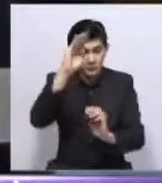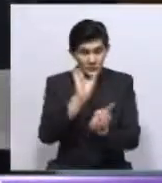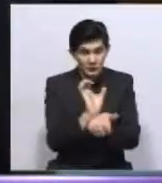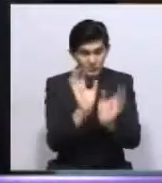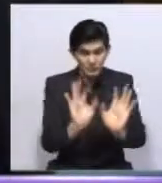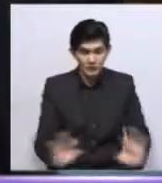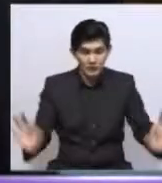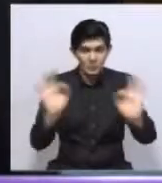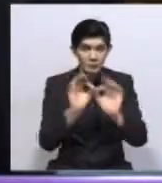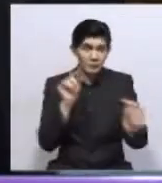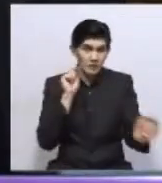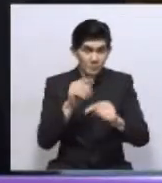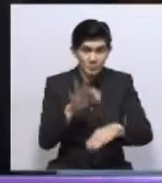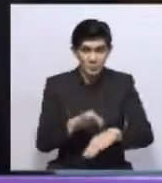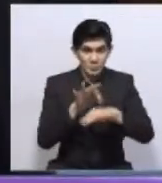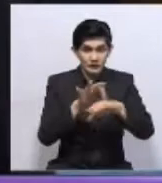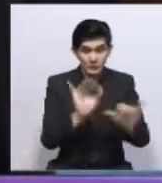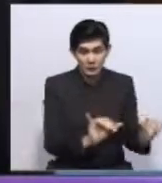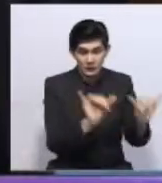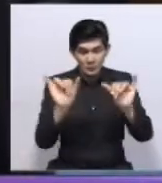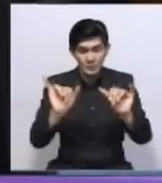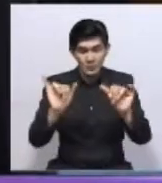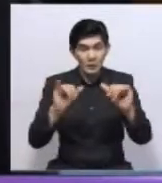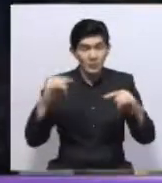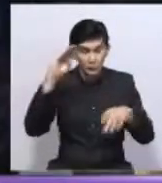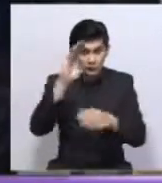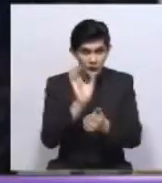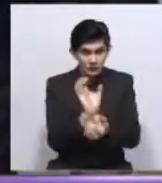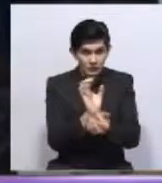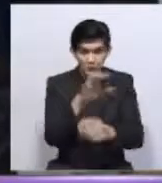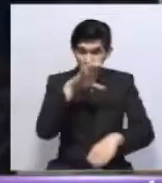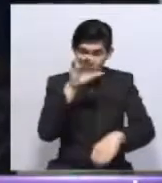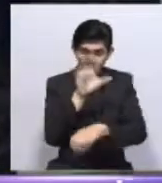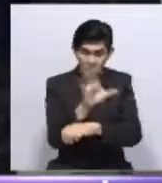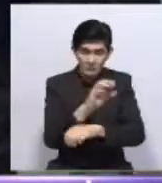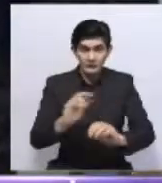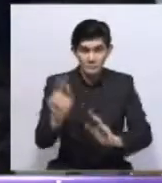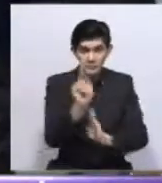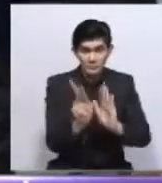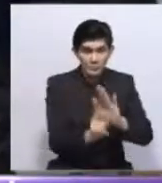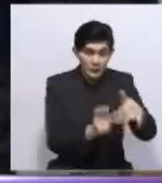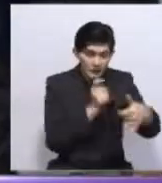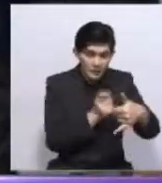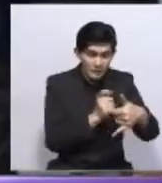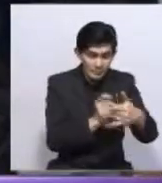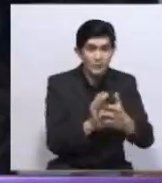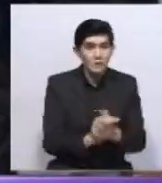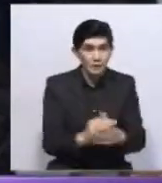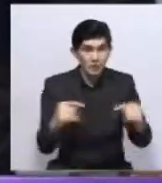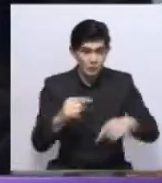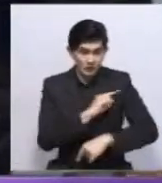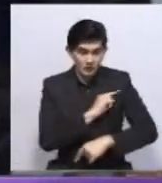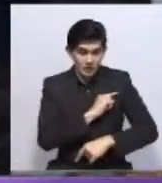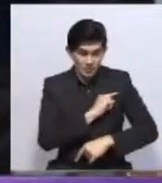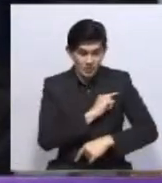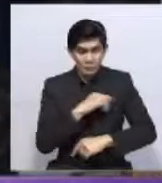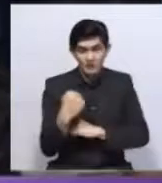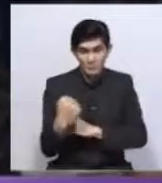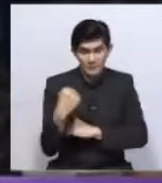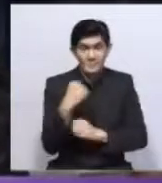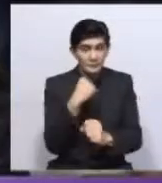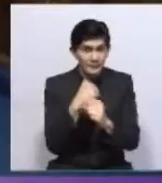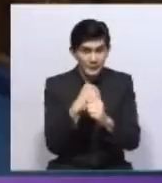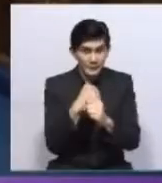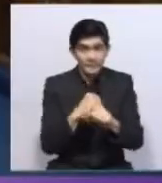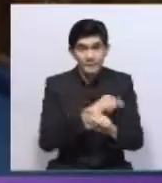จะให้ความสำคัญเกี่ยวกับการแต่งตั้งโยกย้ายข้าราชการตำรวจการบังคับใช้กฎหมายสืบสวนสอบสวนและภารกิจหน้าที่และอำนา